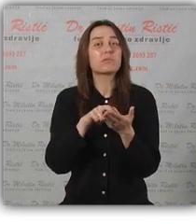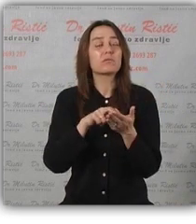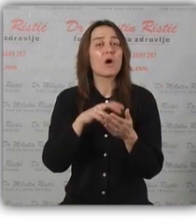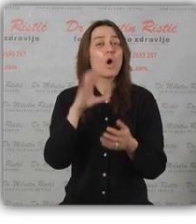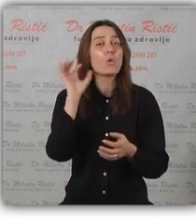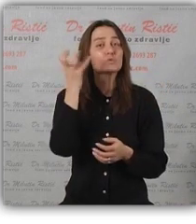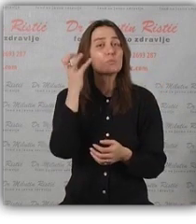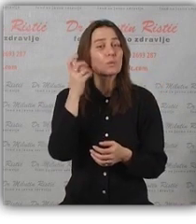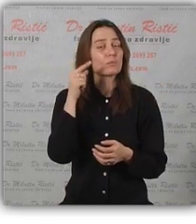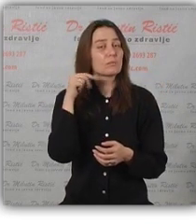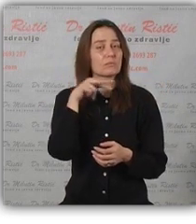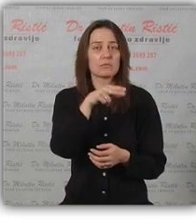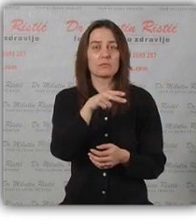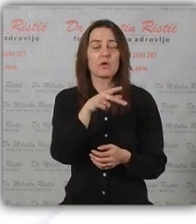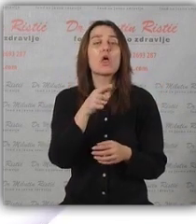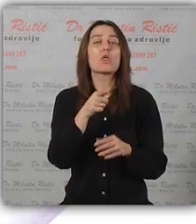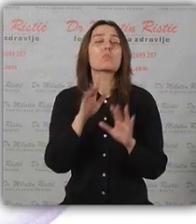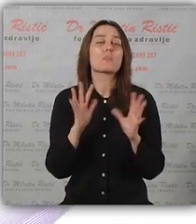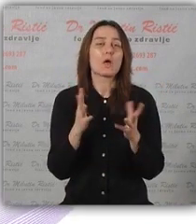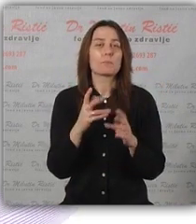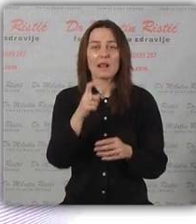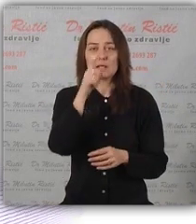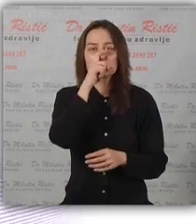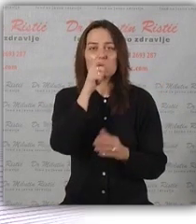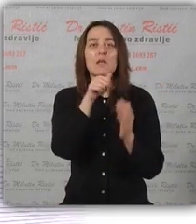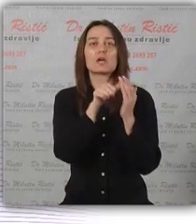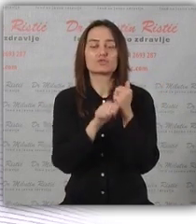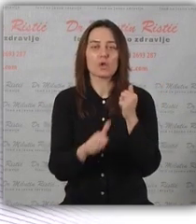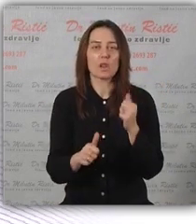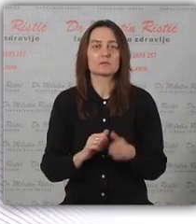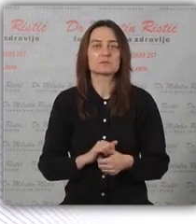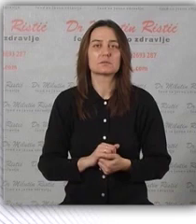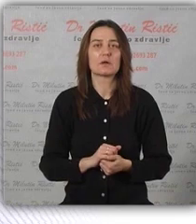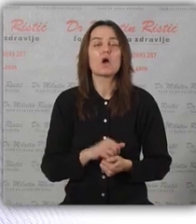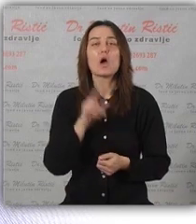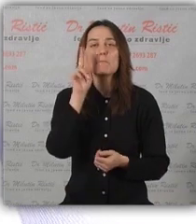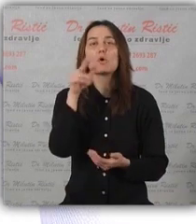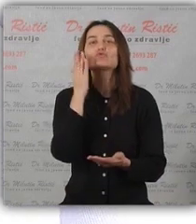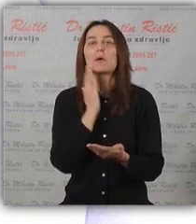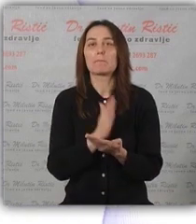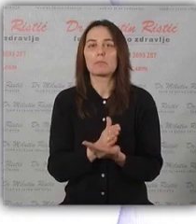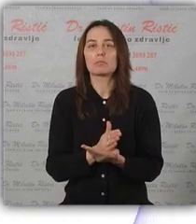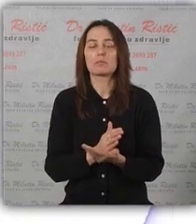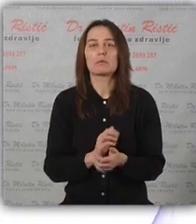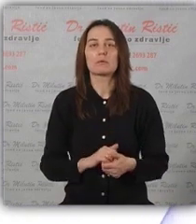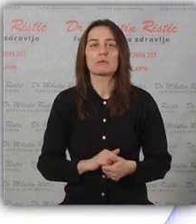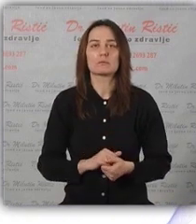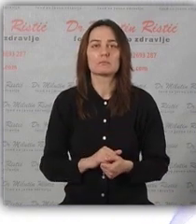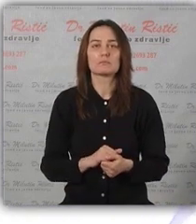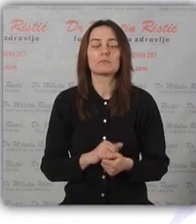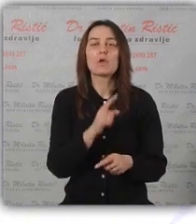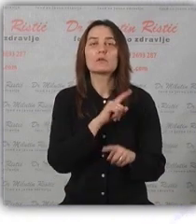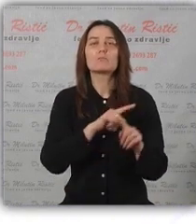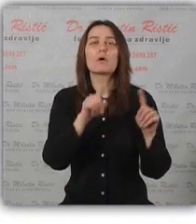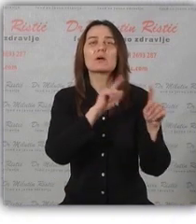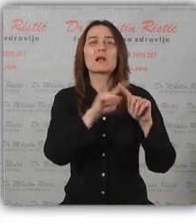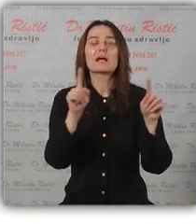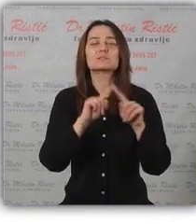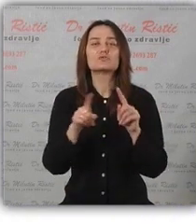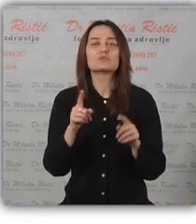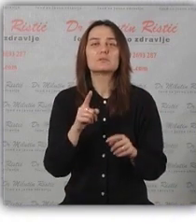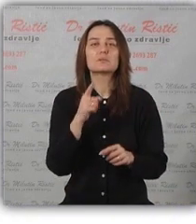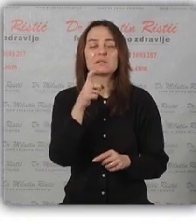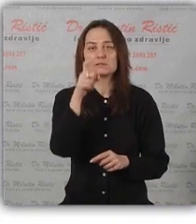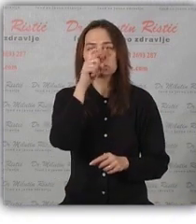za uzbunu. Te sad, normalno, crna stolica može biti